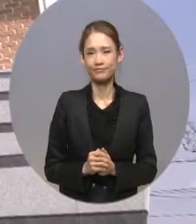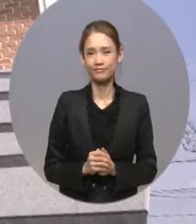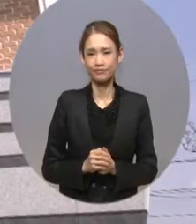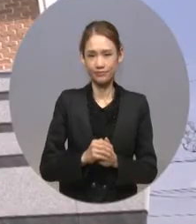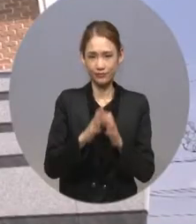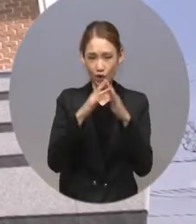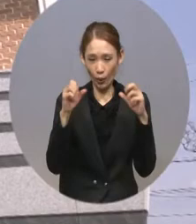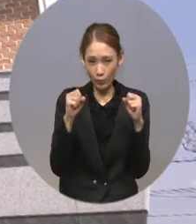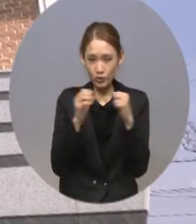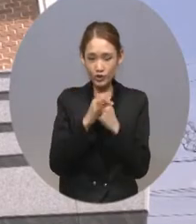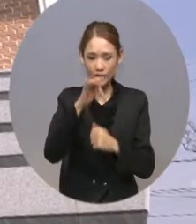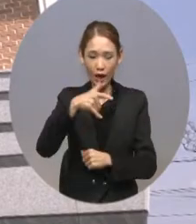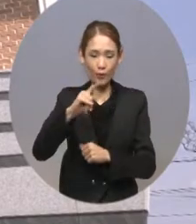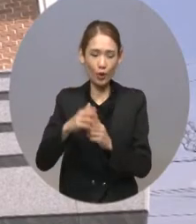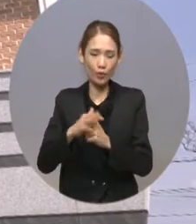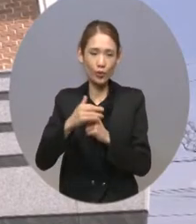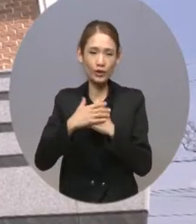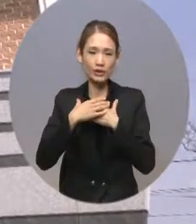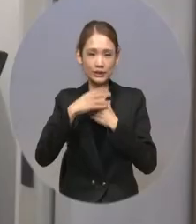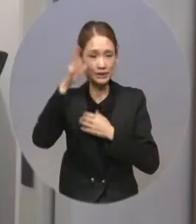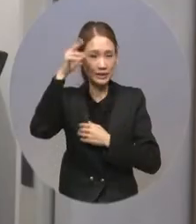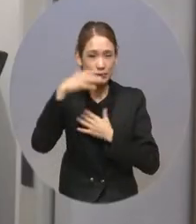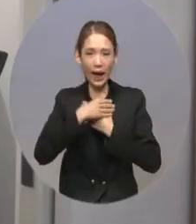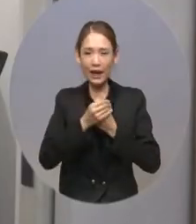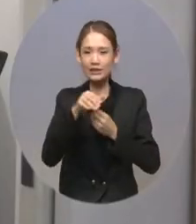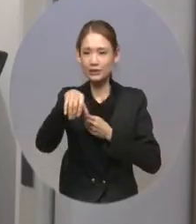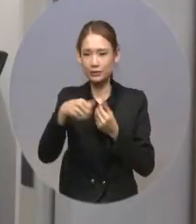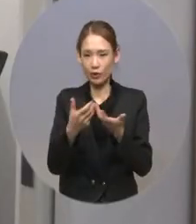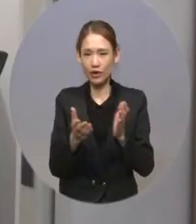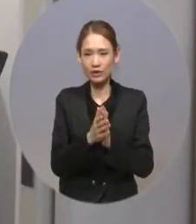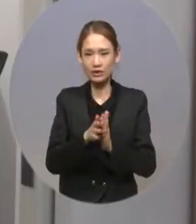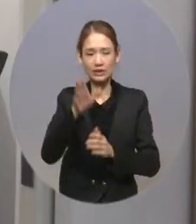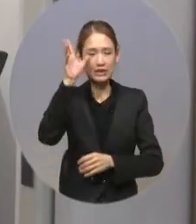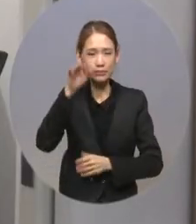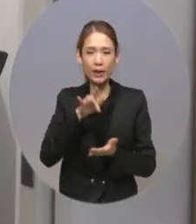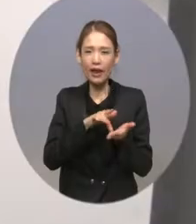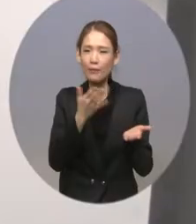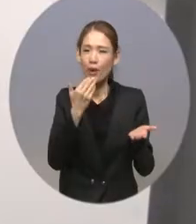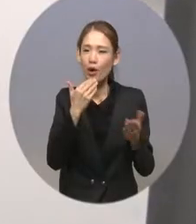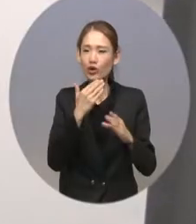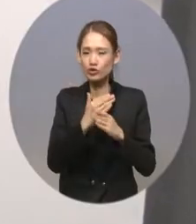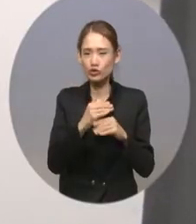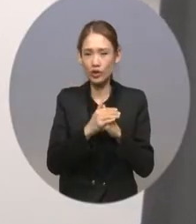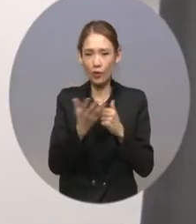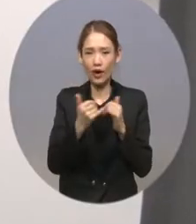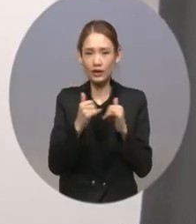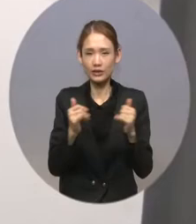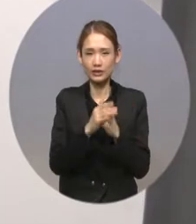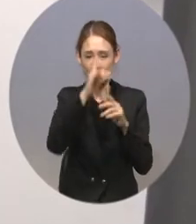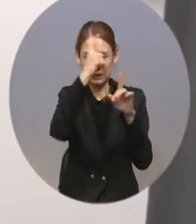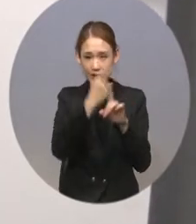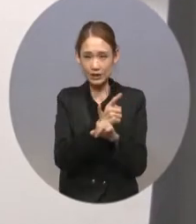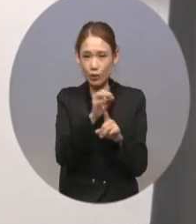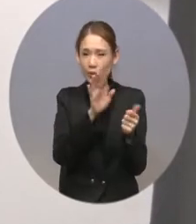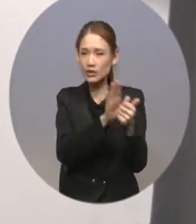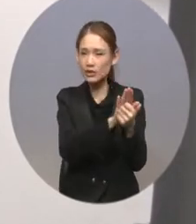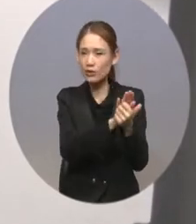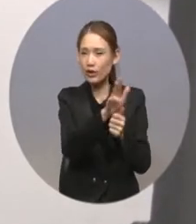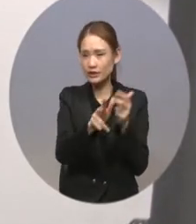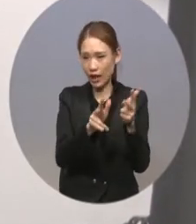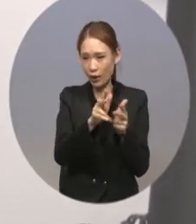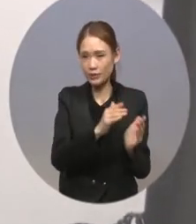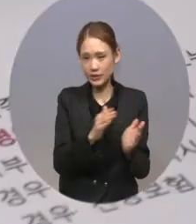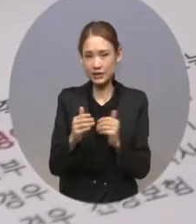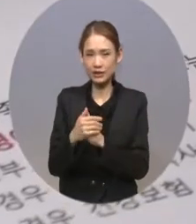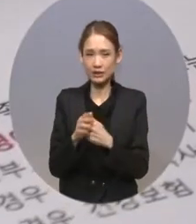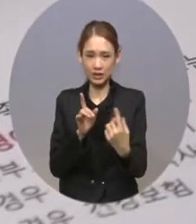전북 남원시의 보건소 치매안심과에서 치매약을 복용 중인 환자에게 치료비 지원 사업을 진행합니다.